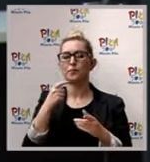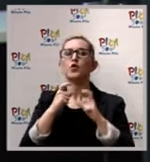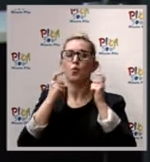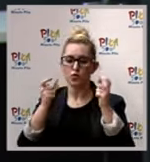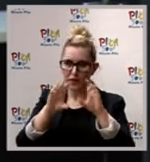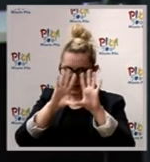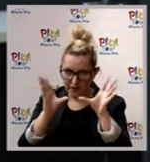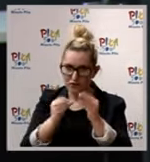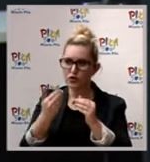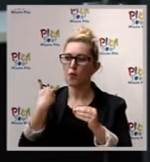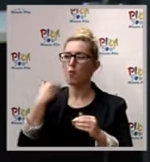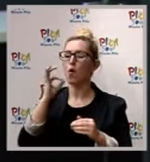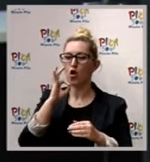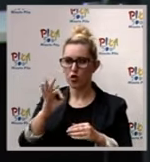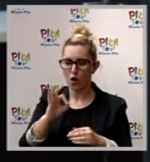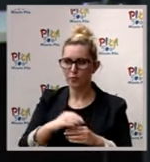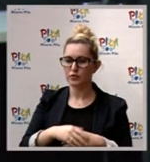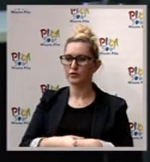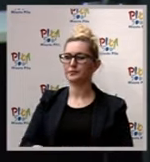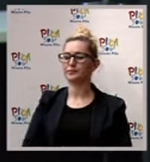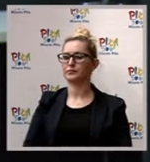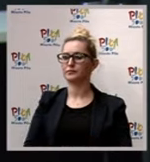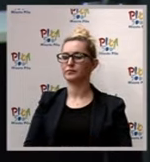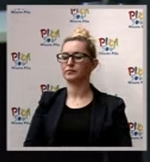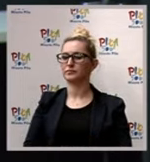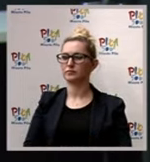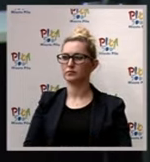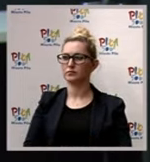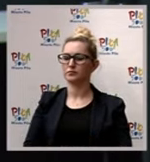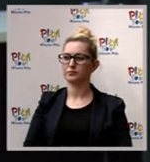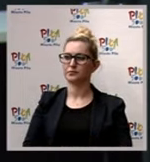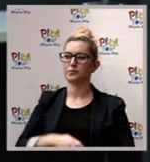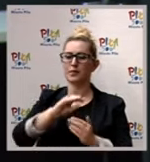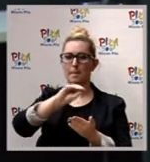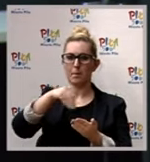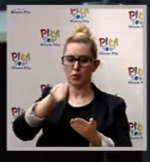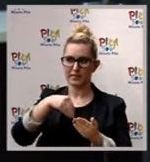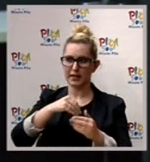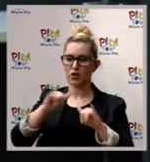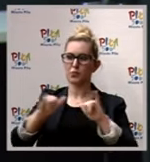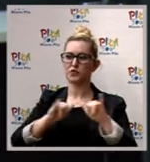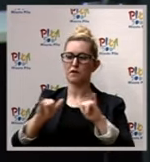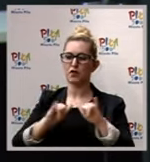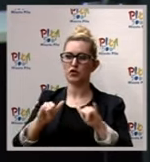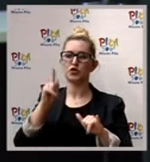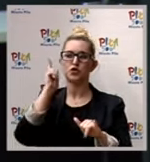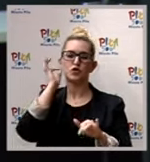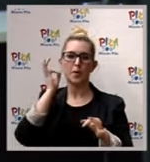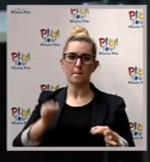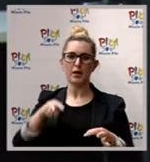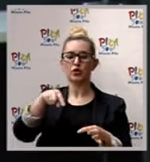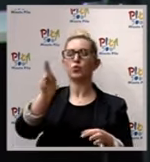ważność głosowania. Na tym protokół zakończono i podpisano przewodniczący Komisji Skrutacyjnej